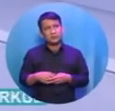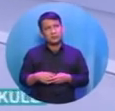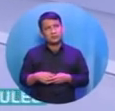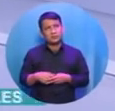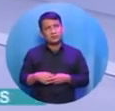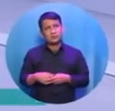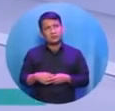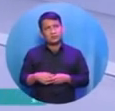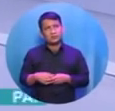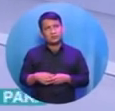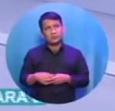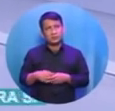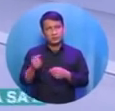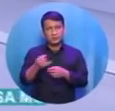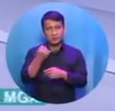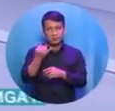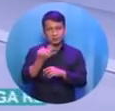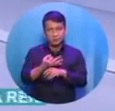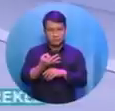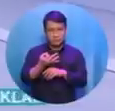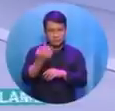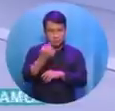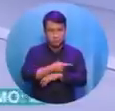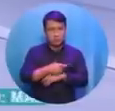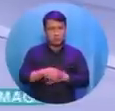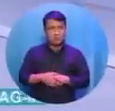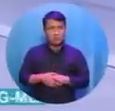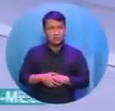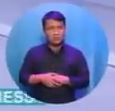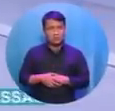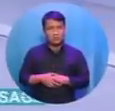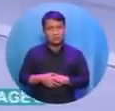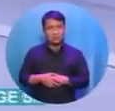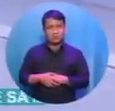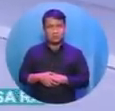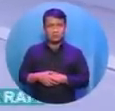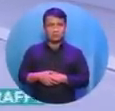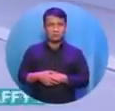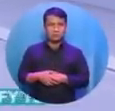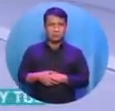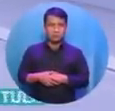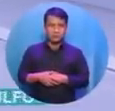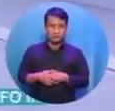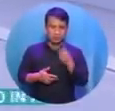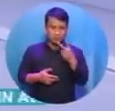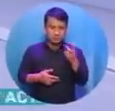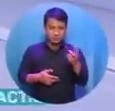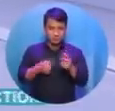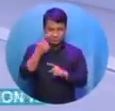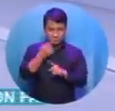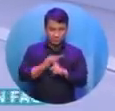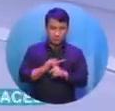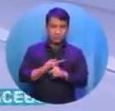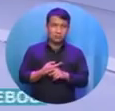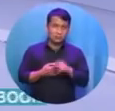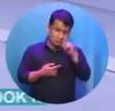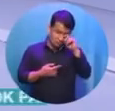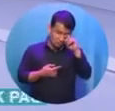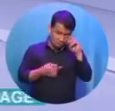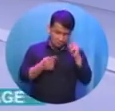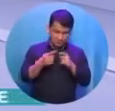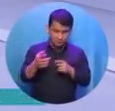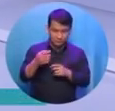na loan? Ilang araw? 5 months na yun, sir, kasi 200 lang naman po yung 1 month, eh. So,